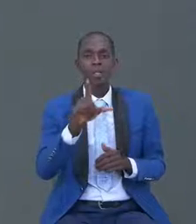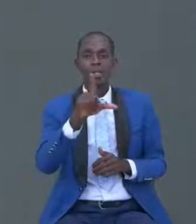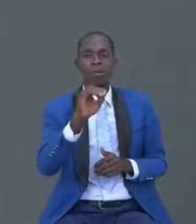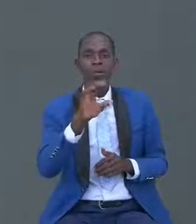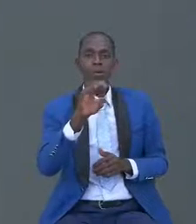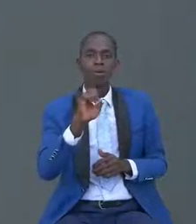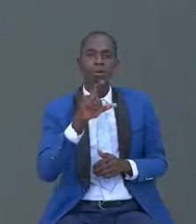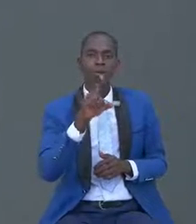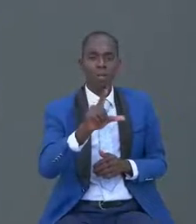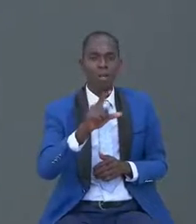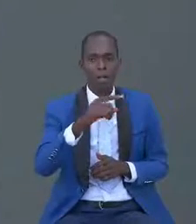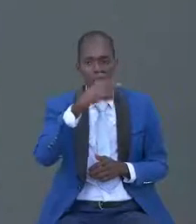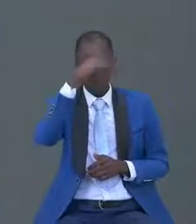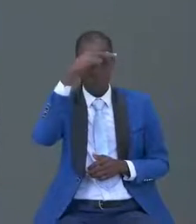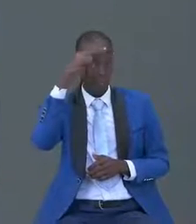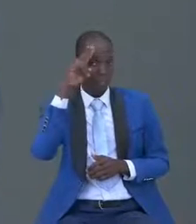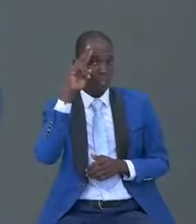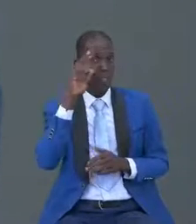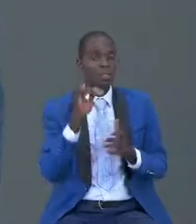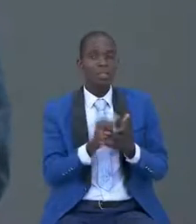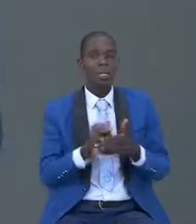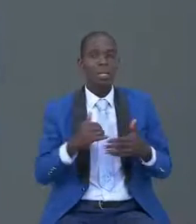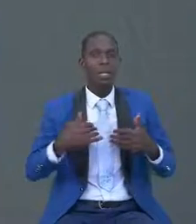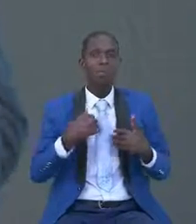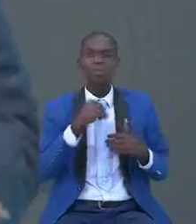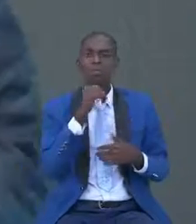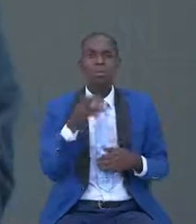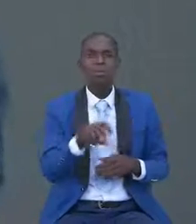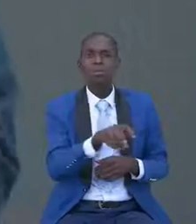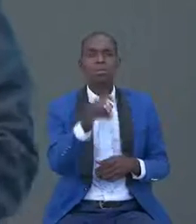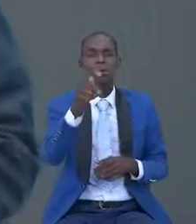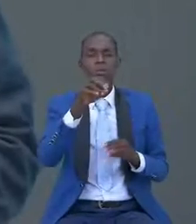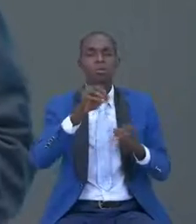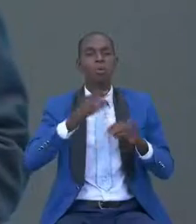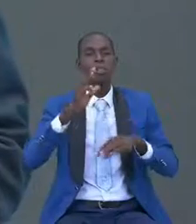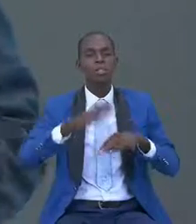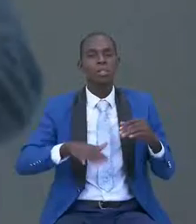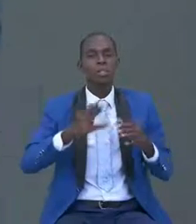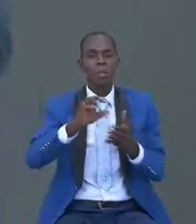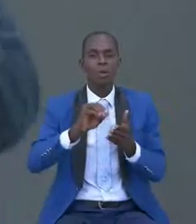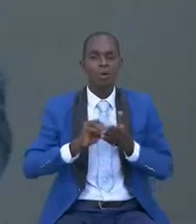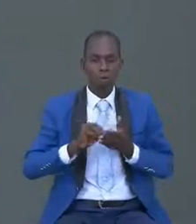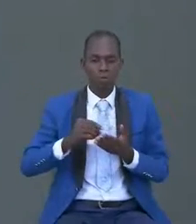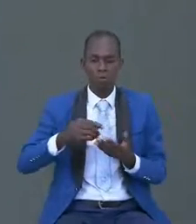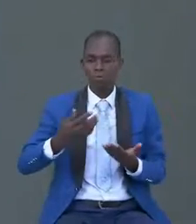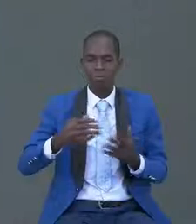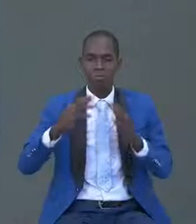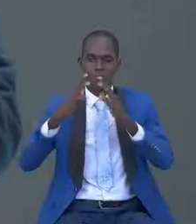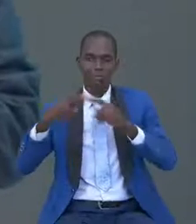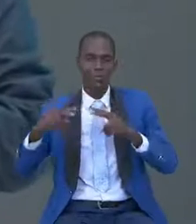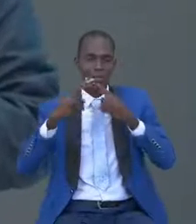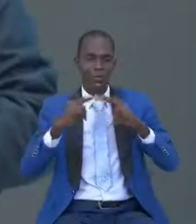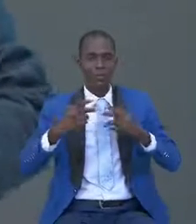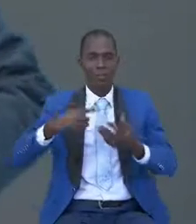vierge, qui n'avait jamais quitté sa communauté.